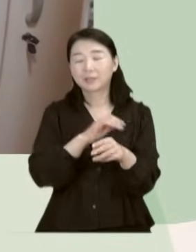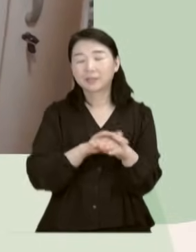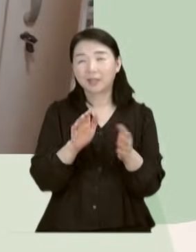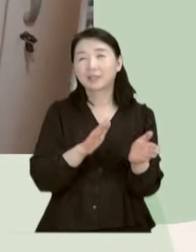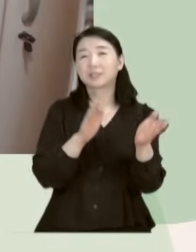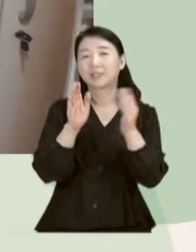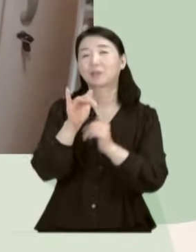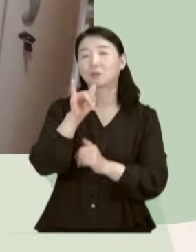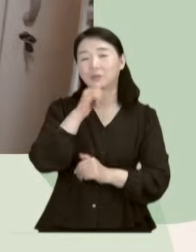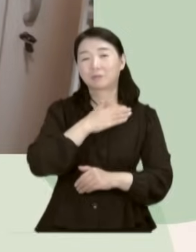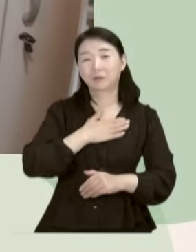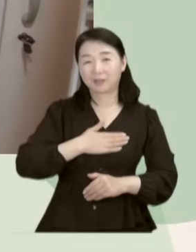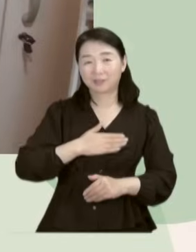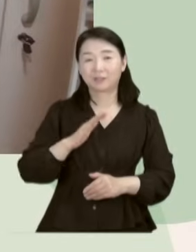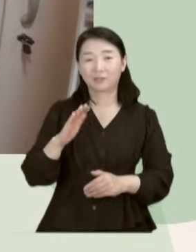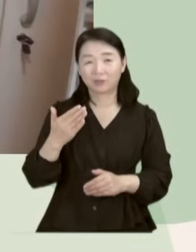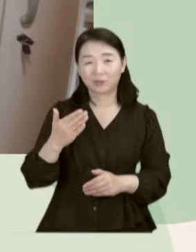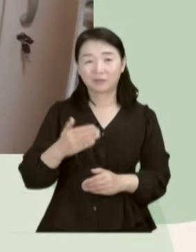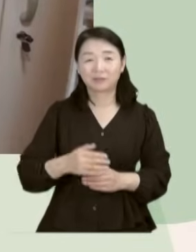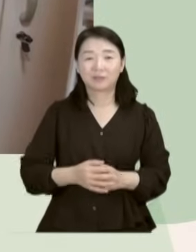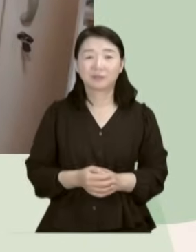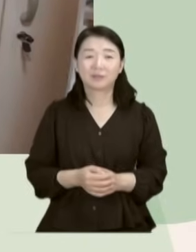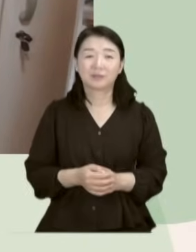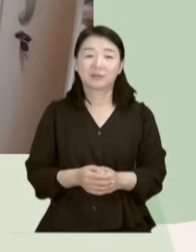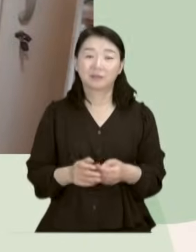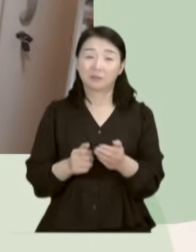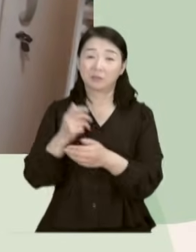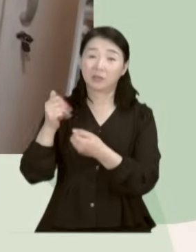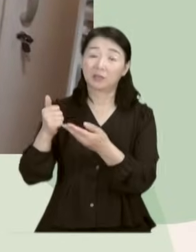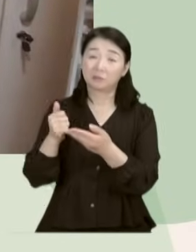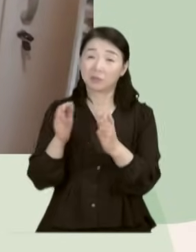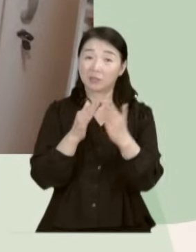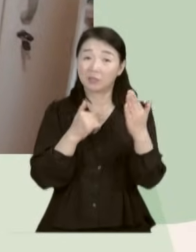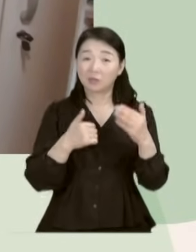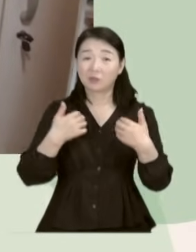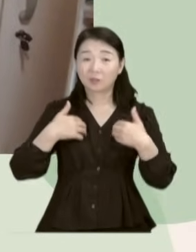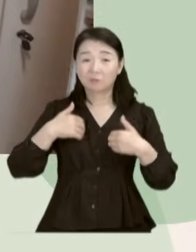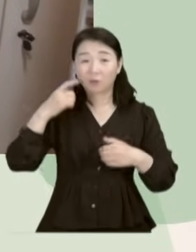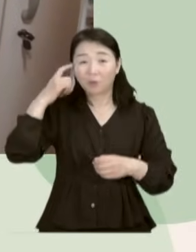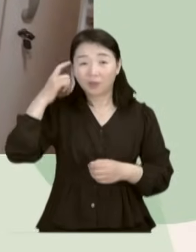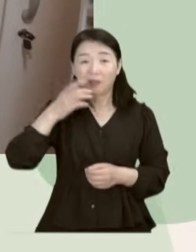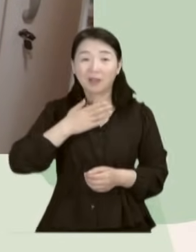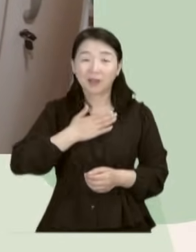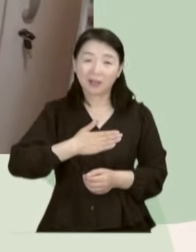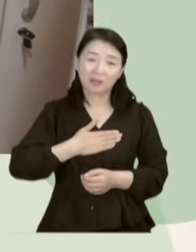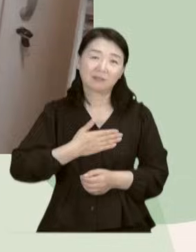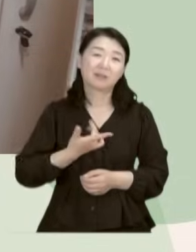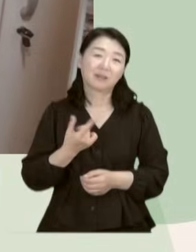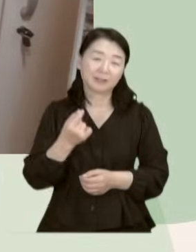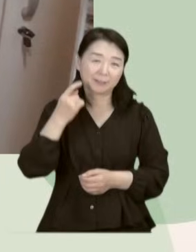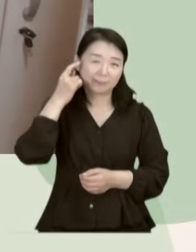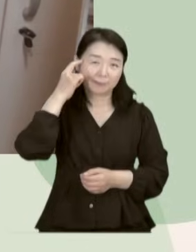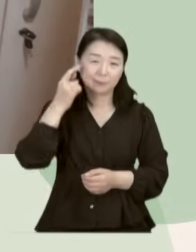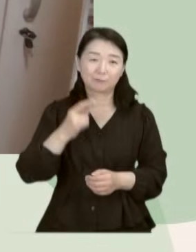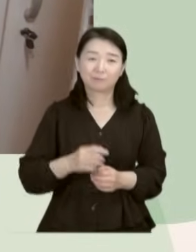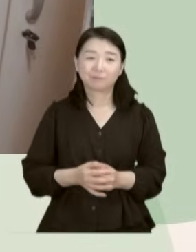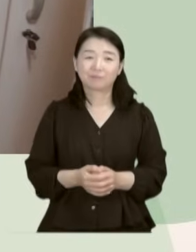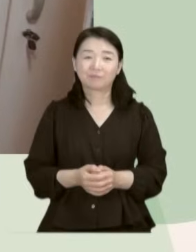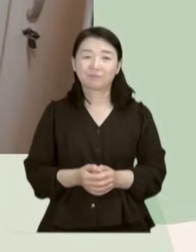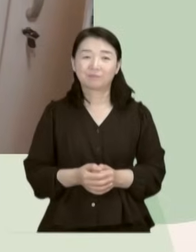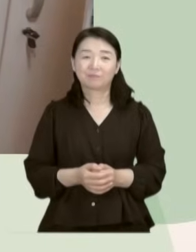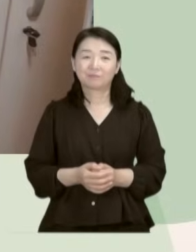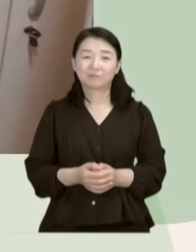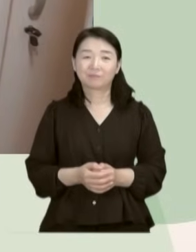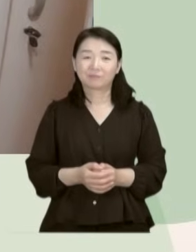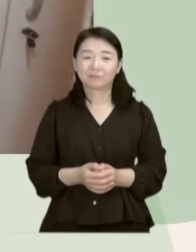믿음으로 지나가고 있다는 것을 제가 알게 되면서 참 아 하나님이이 가정을 왜 기뻐하시는 알겠다는 생각을